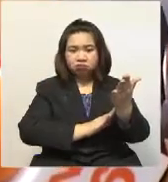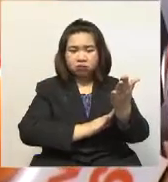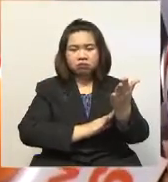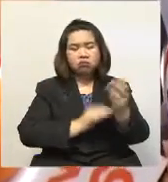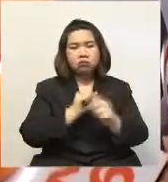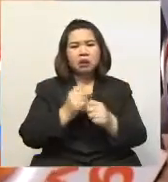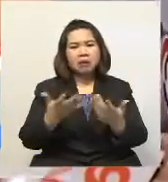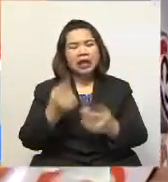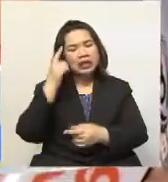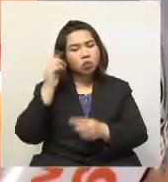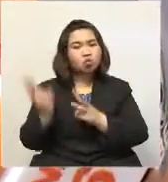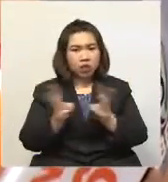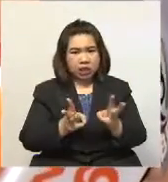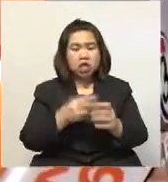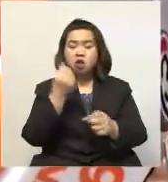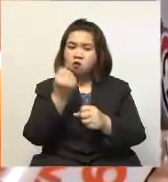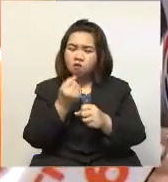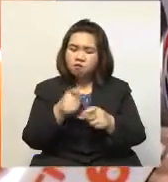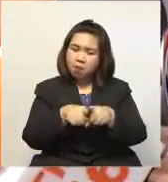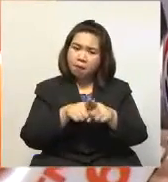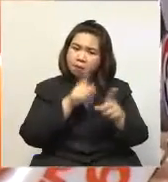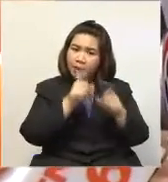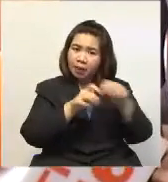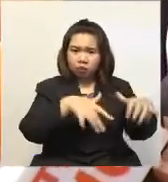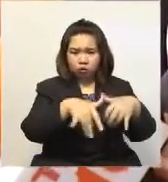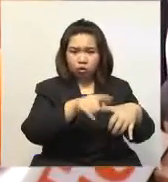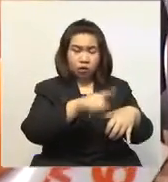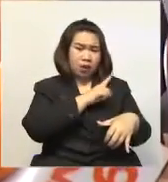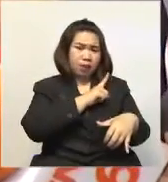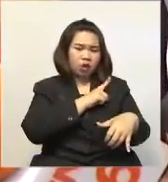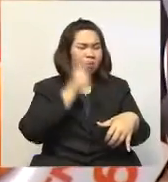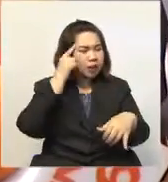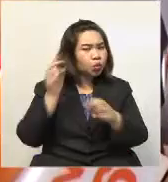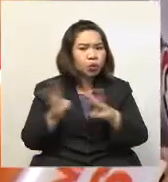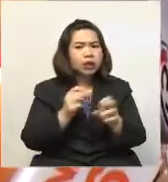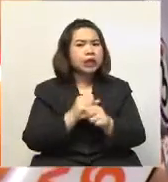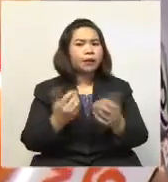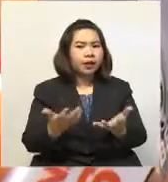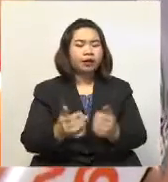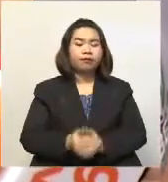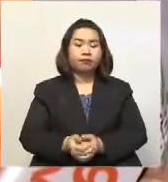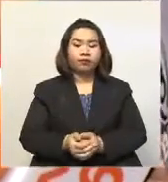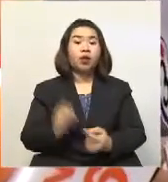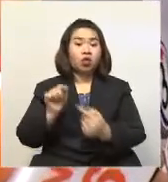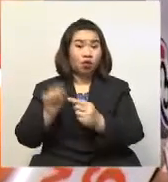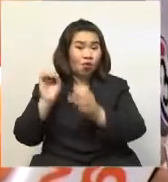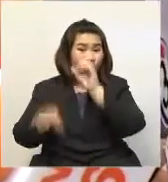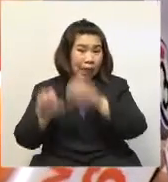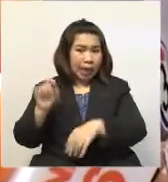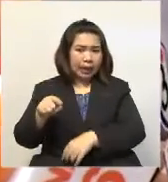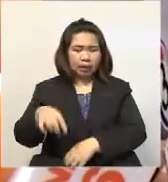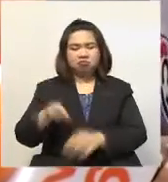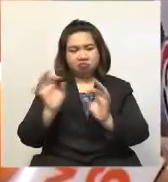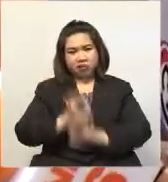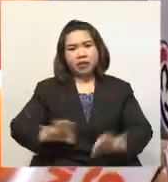ไรนะครับหมายถึงการซักซ้อมกับท้องถิ่นทั้งหลายที่เป็นผู้รับผิดชอบขยะในเรื่องขยะเกาะโดยเ